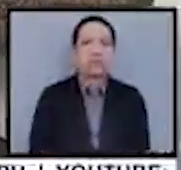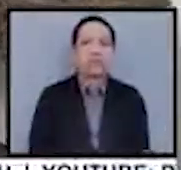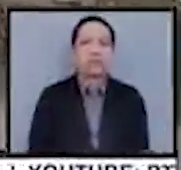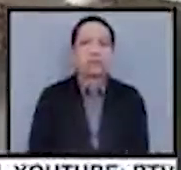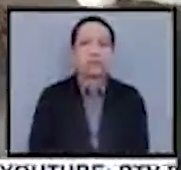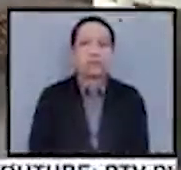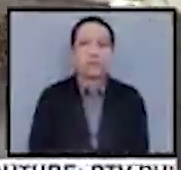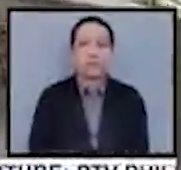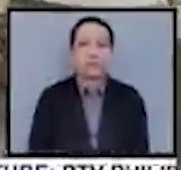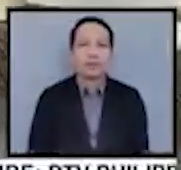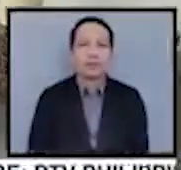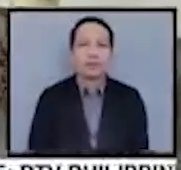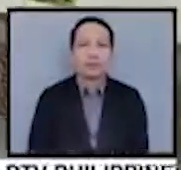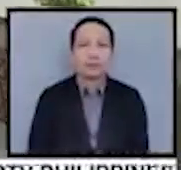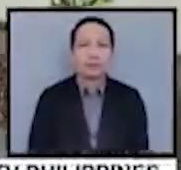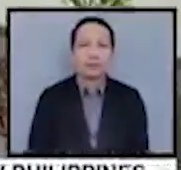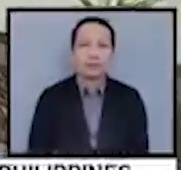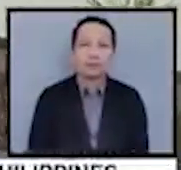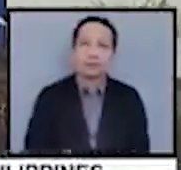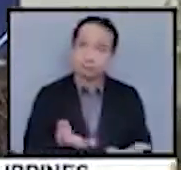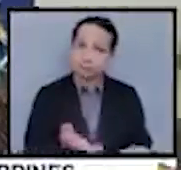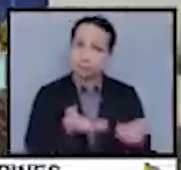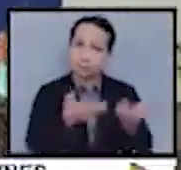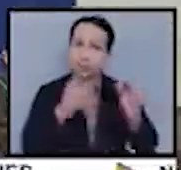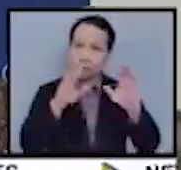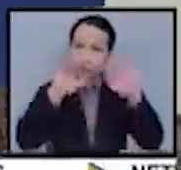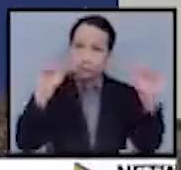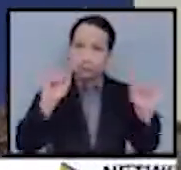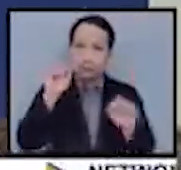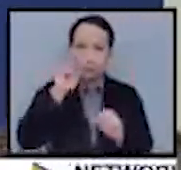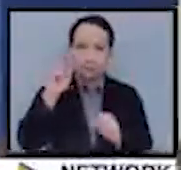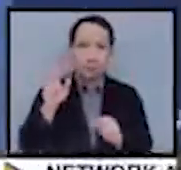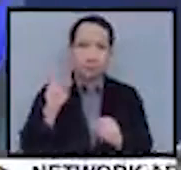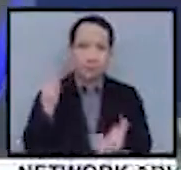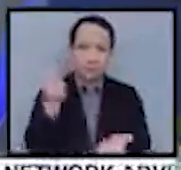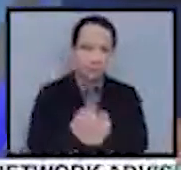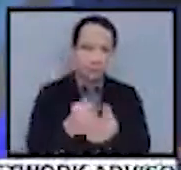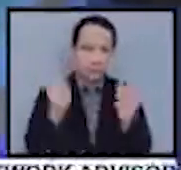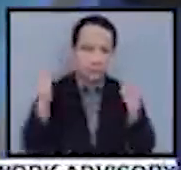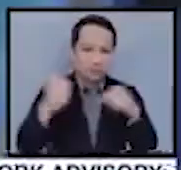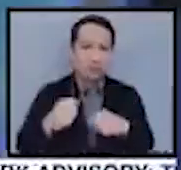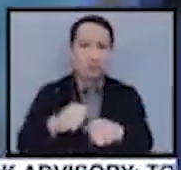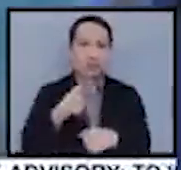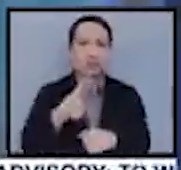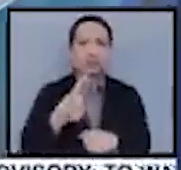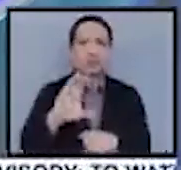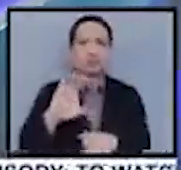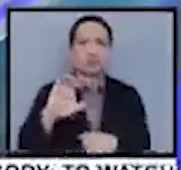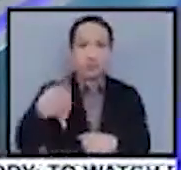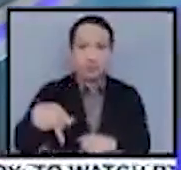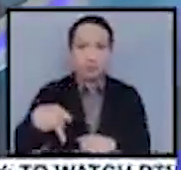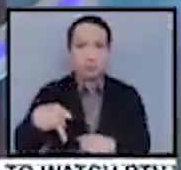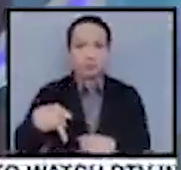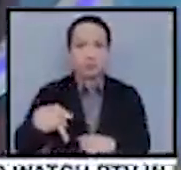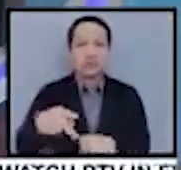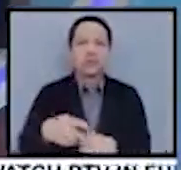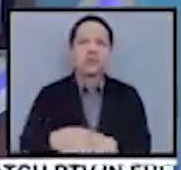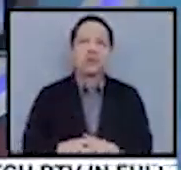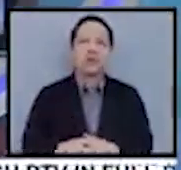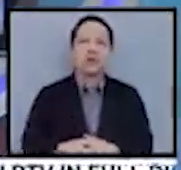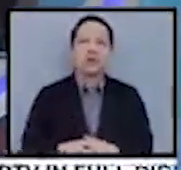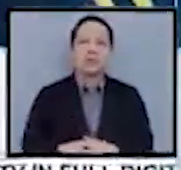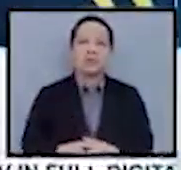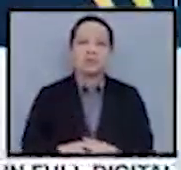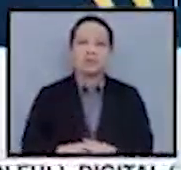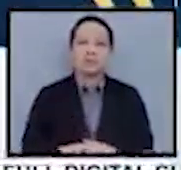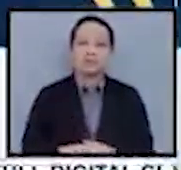Ipinagmalaki ni Pangulong Ferdinand R. Marcos Jr. ang mabilis na pagratipika sa Regional Comprehensive Economic Partnership Agreement o RCEP.